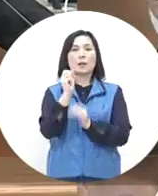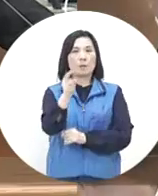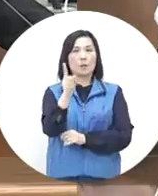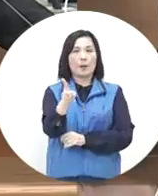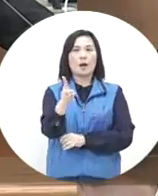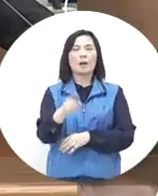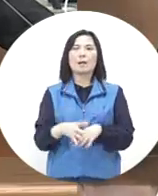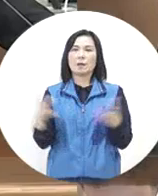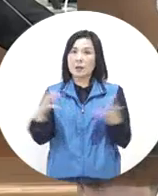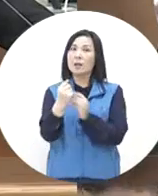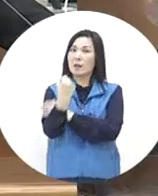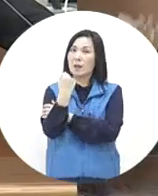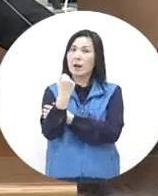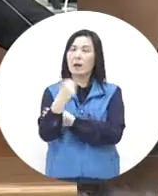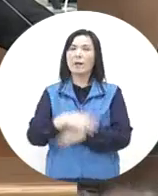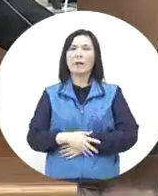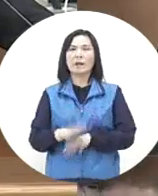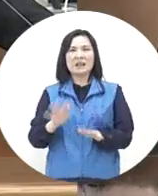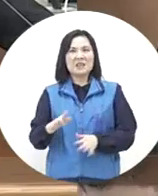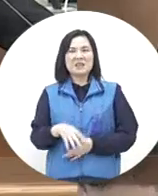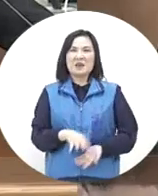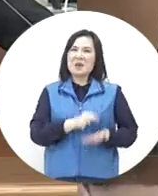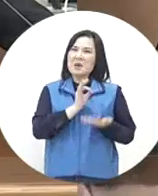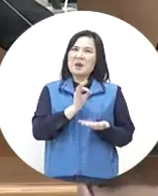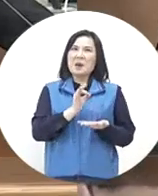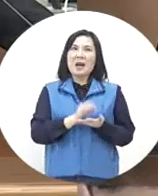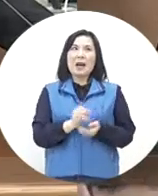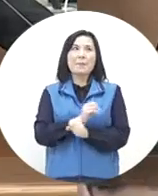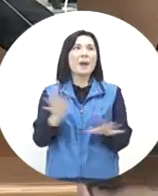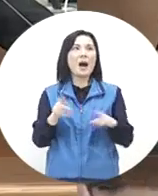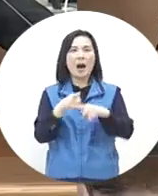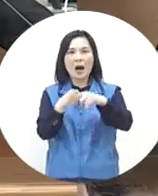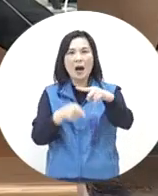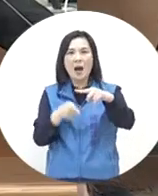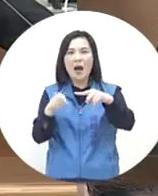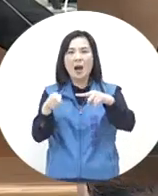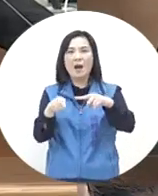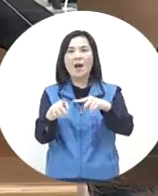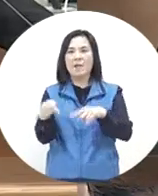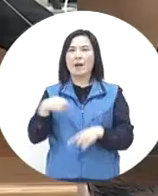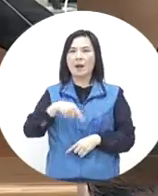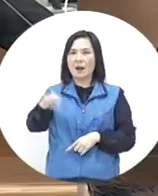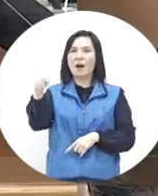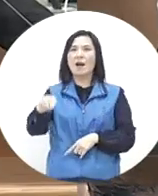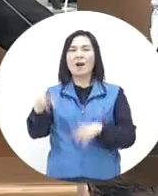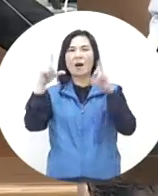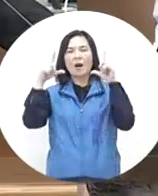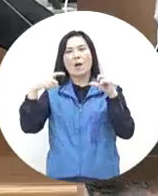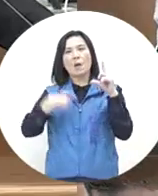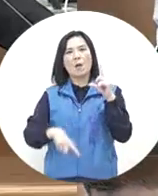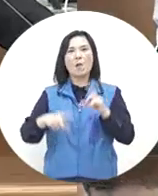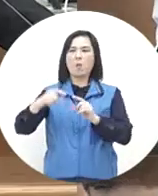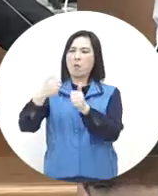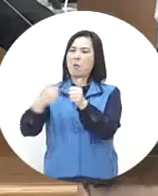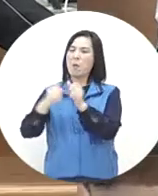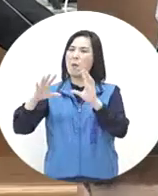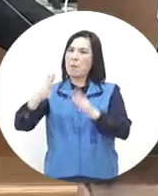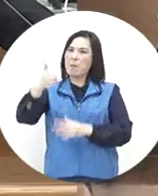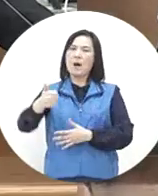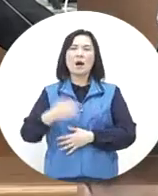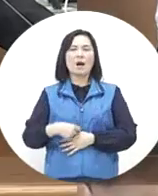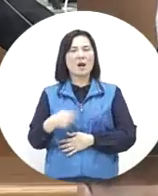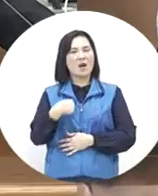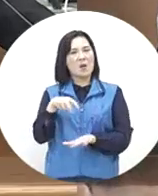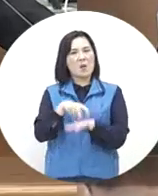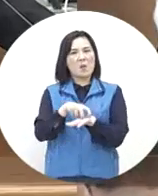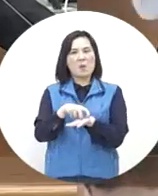但是现在很惊呀，那不小心你跟我说你要去选副总统，要代职参选，哎，我也很惊，未来我们又有